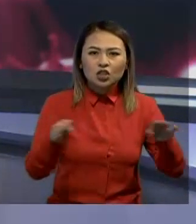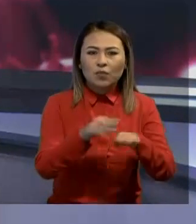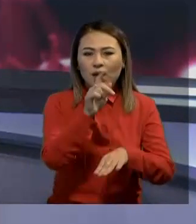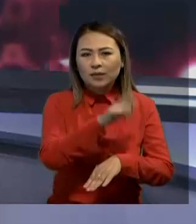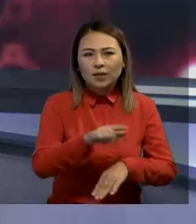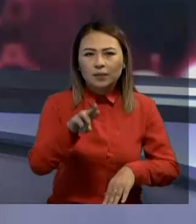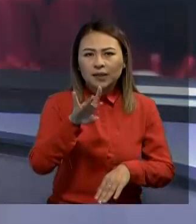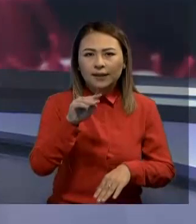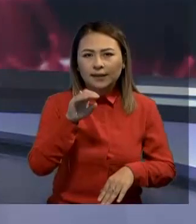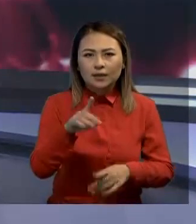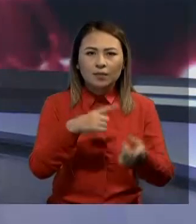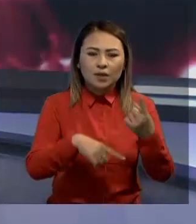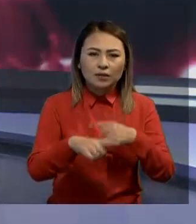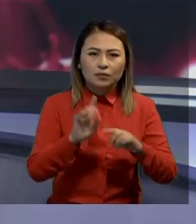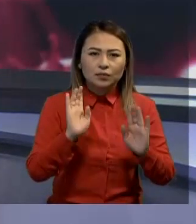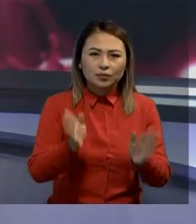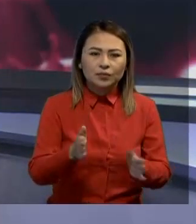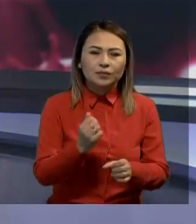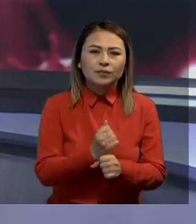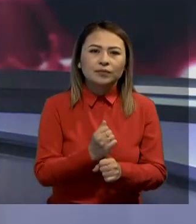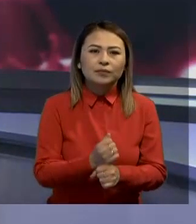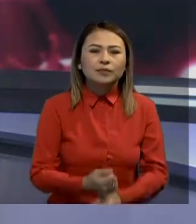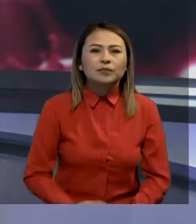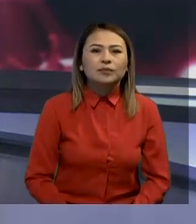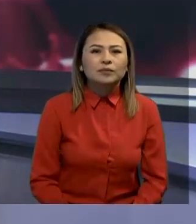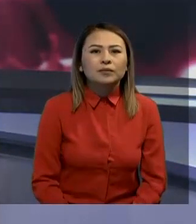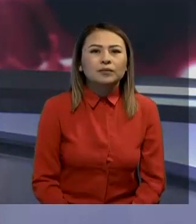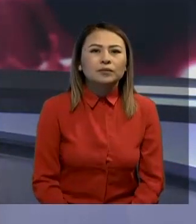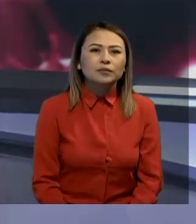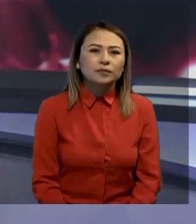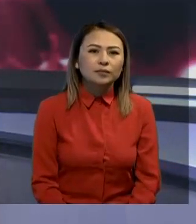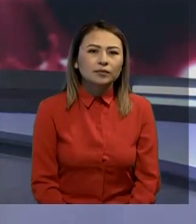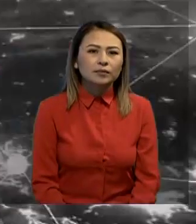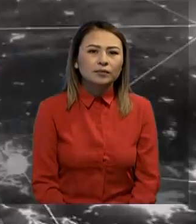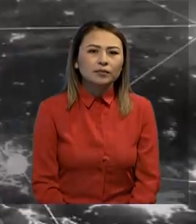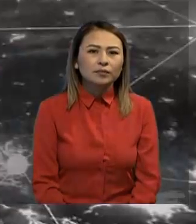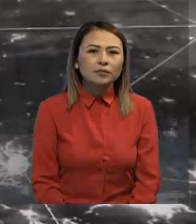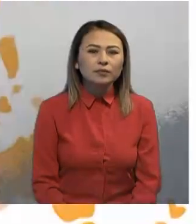зауыттар жабылып, адамдар ПТР-тест тапсыратын болды. Мақпал Сержанғызын тыңдайық.